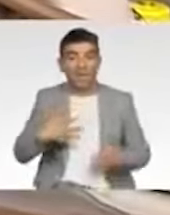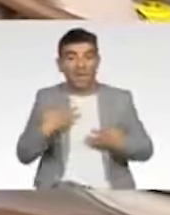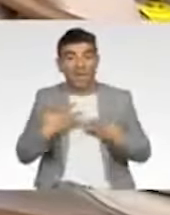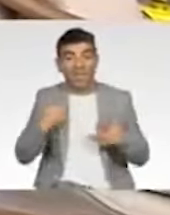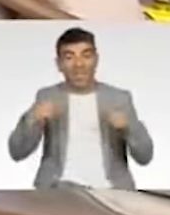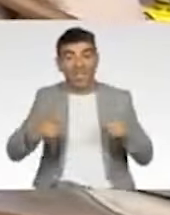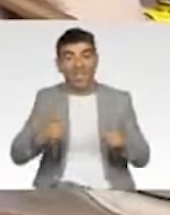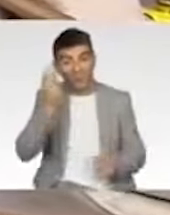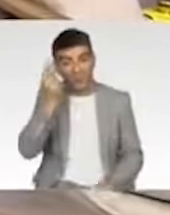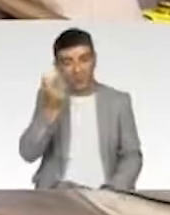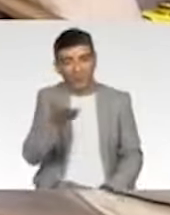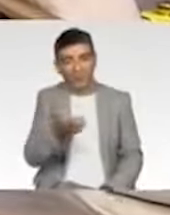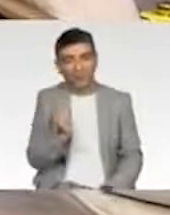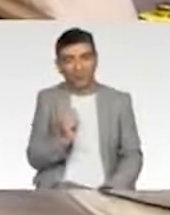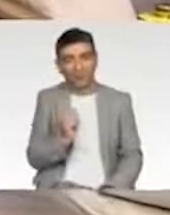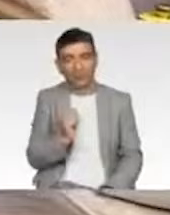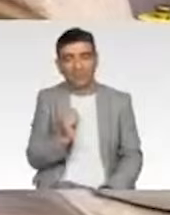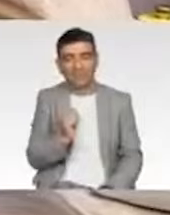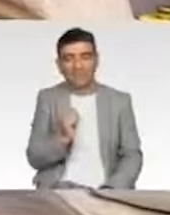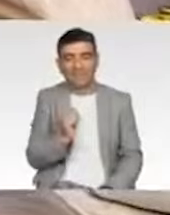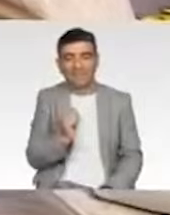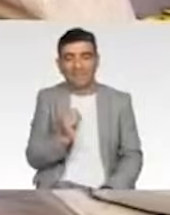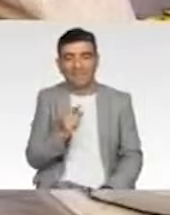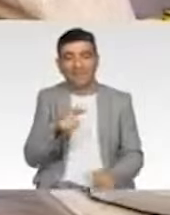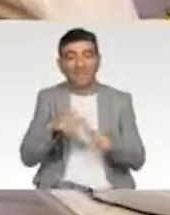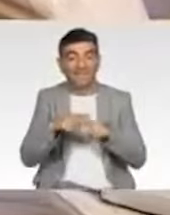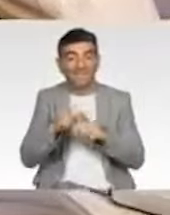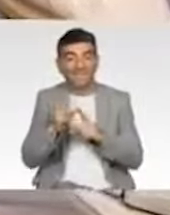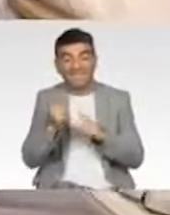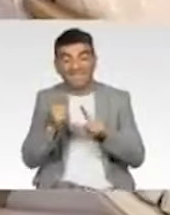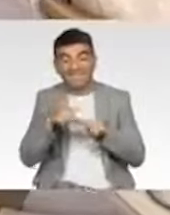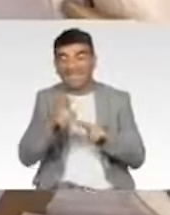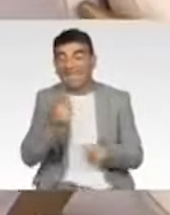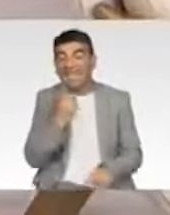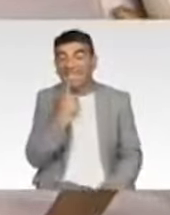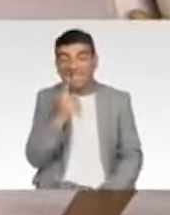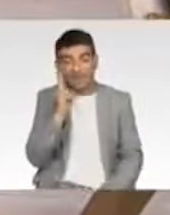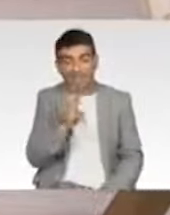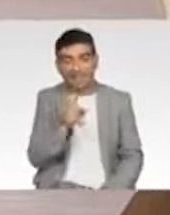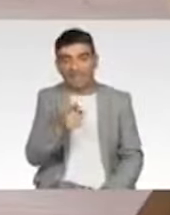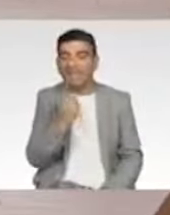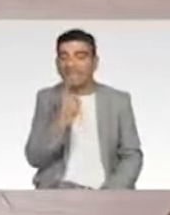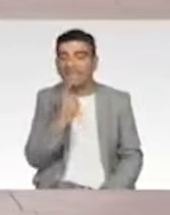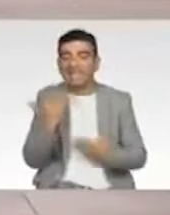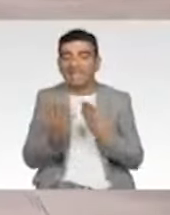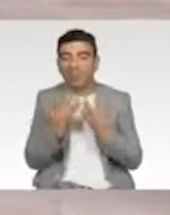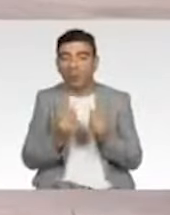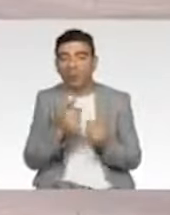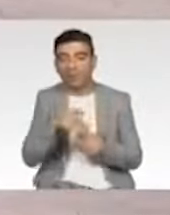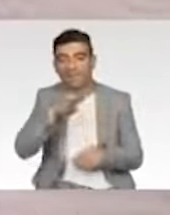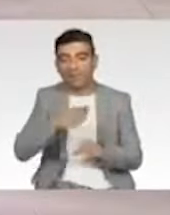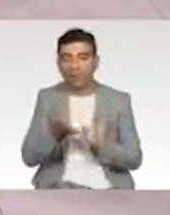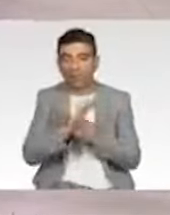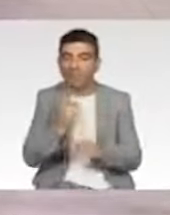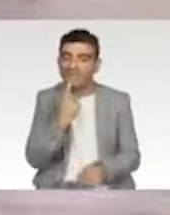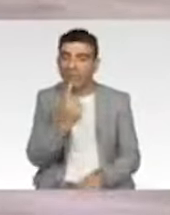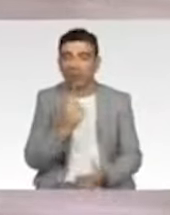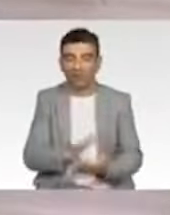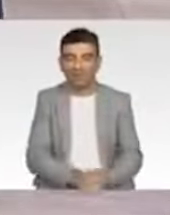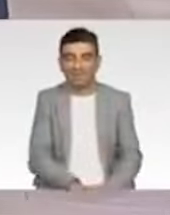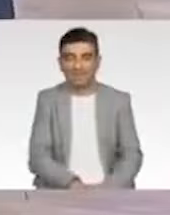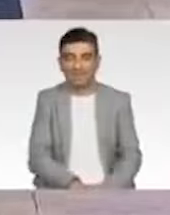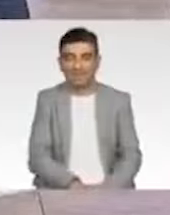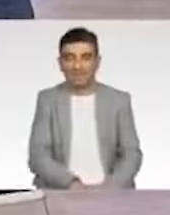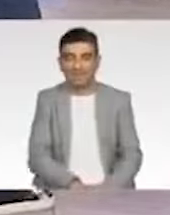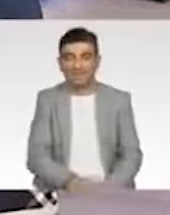tencere unuttuk. Evet. Şu. Belki şey olabilir. Şu Fadila'nın yani, yaptığı yemeğin bir tadına olabilir. Bakalım. Tadının nasıl olduğunu reklamlardan sonra söyleyeceğiz.